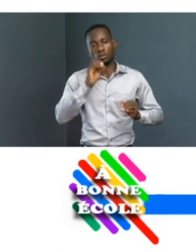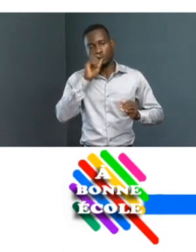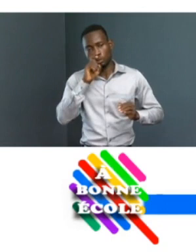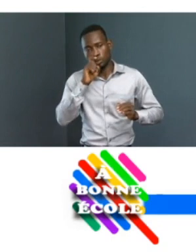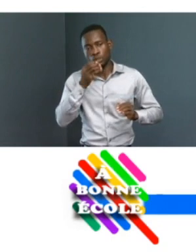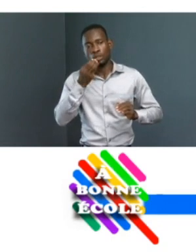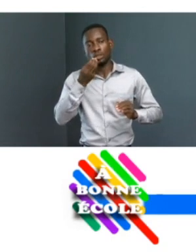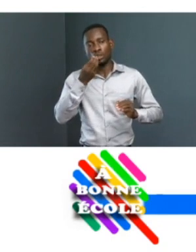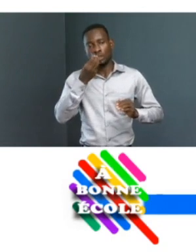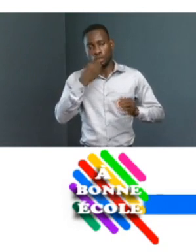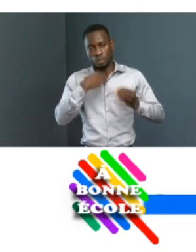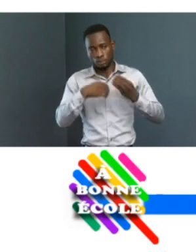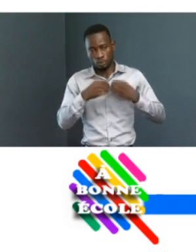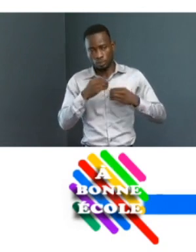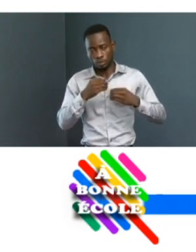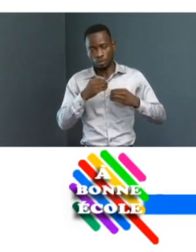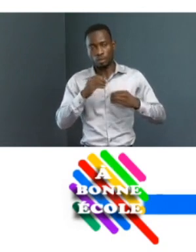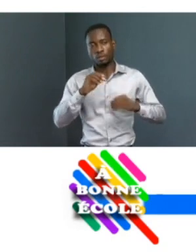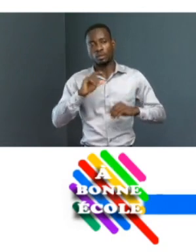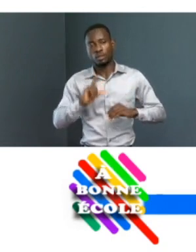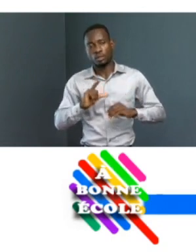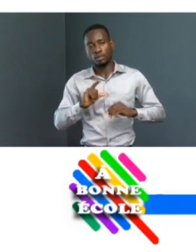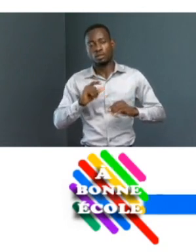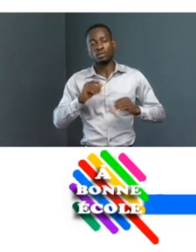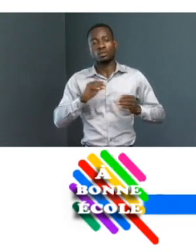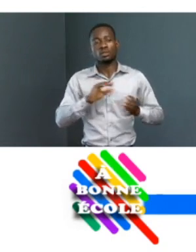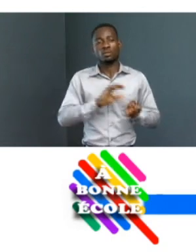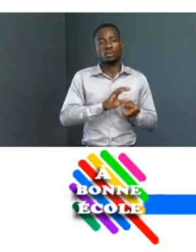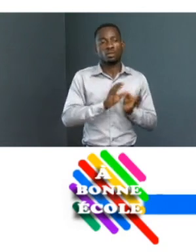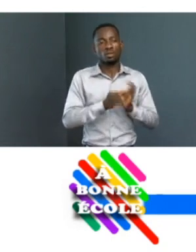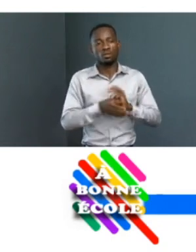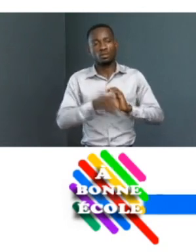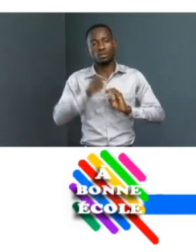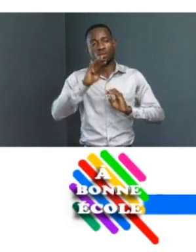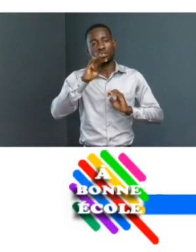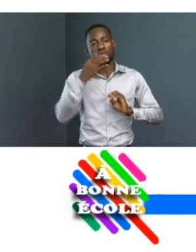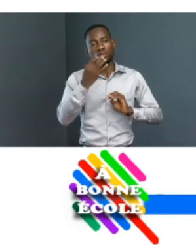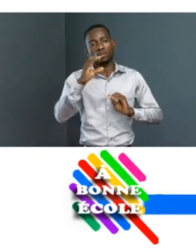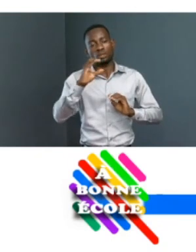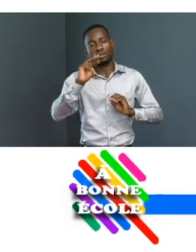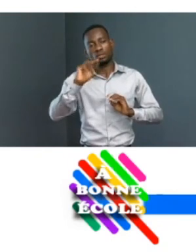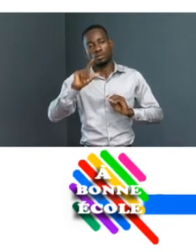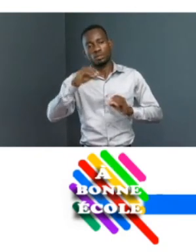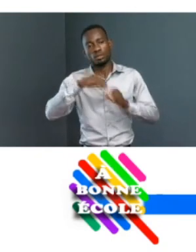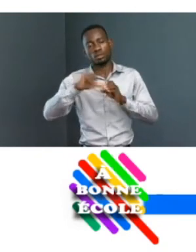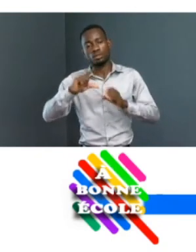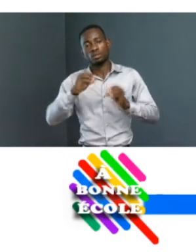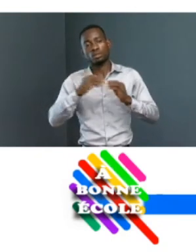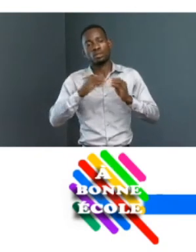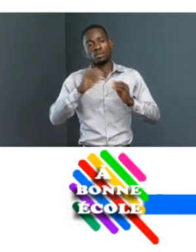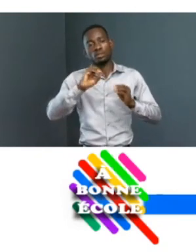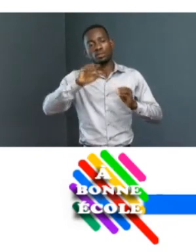le volume en litres, ce qui nous amène à convertir les 400 ml en litres, ce qui donne 0,4